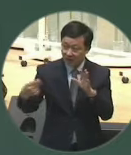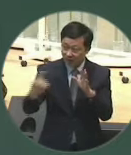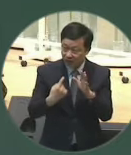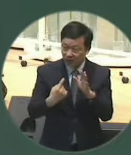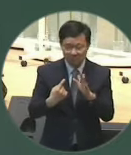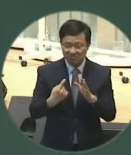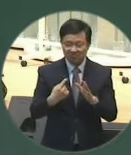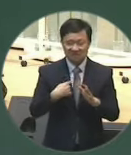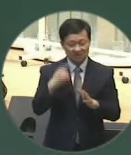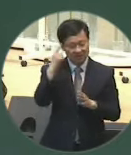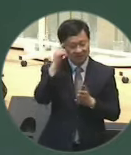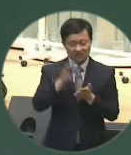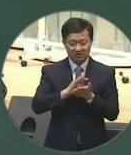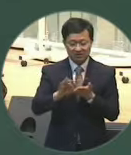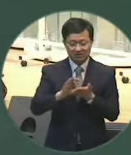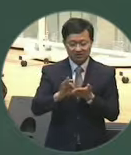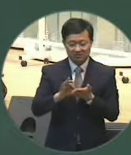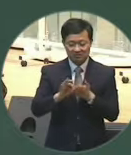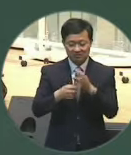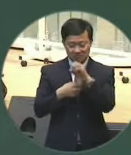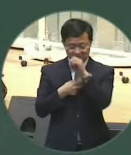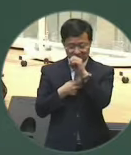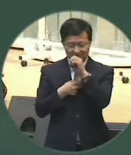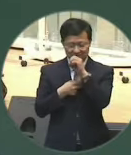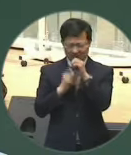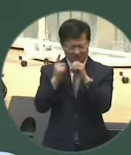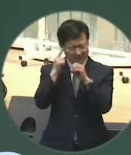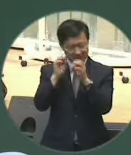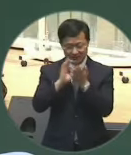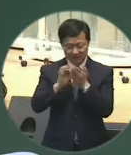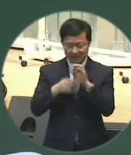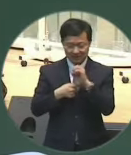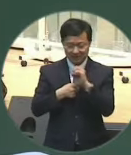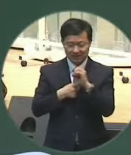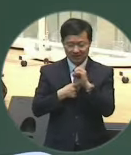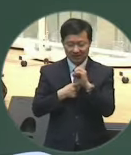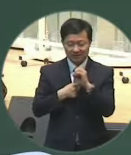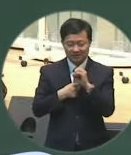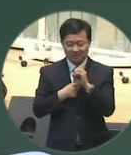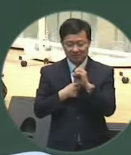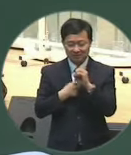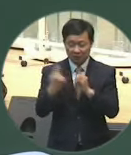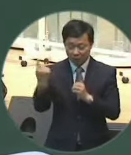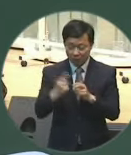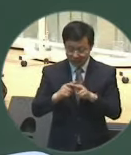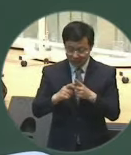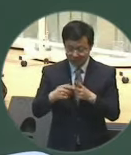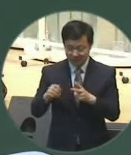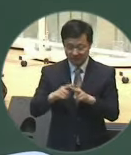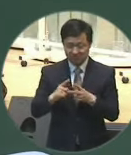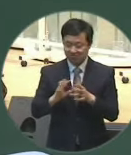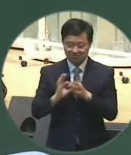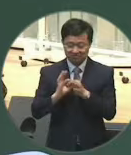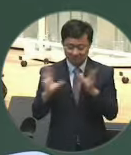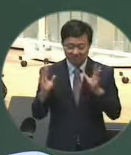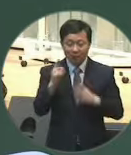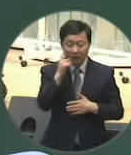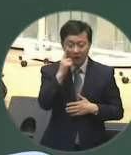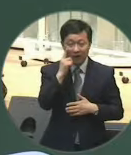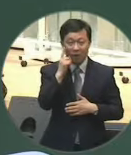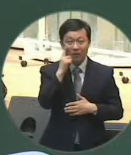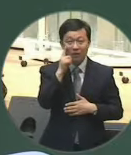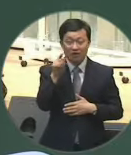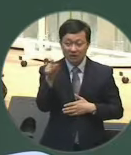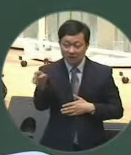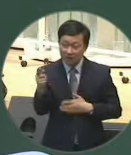very prominent and very important. They come in and out and they even say, "Oh, they've left Tarapang," but I don't even blink an eye. 왜냐? Why?